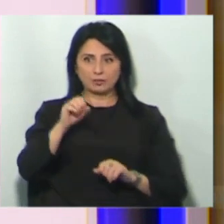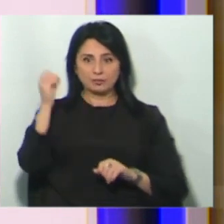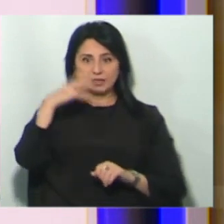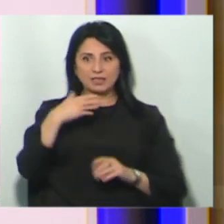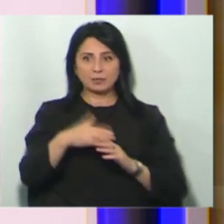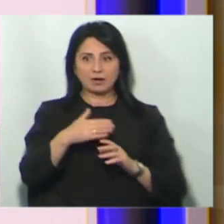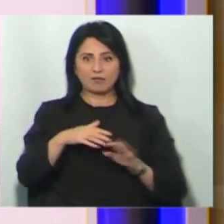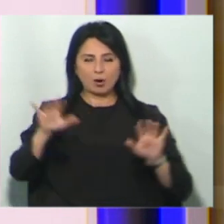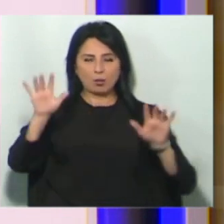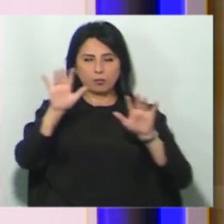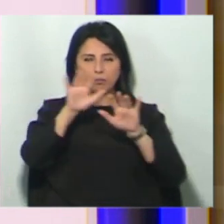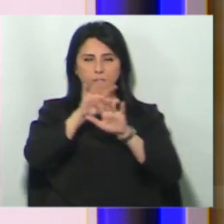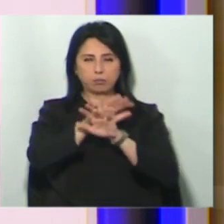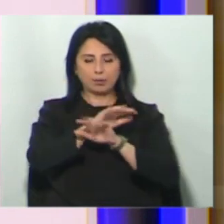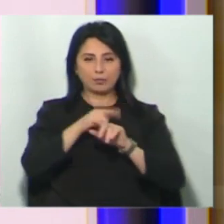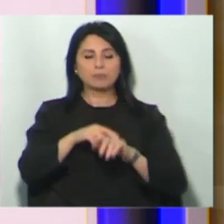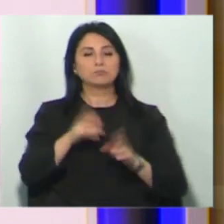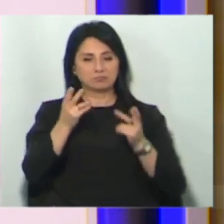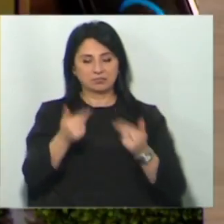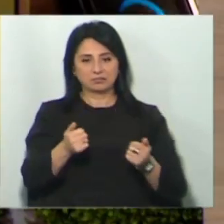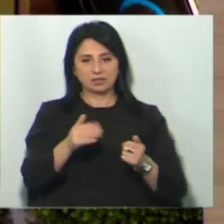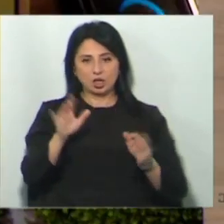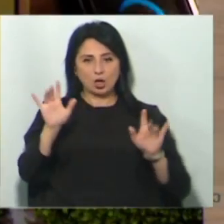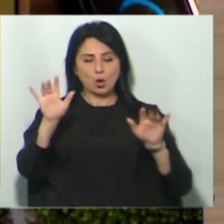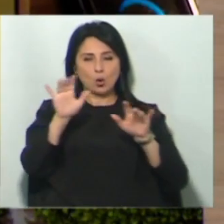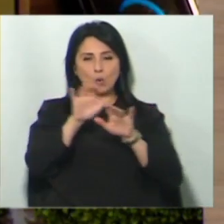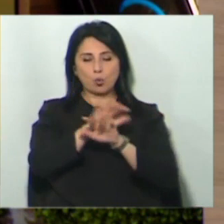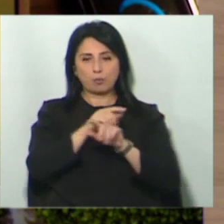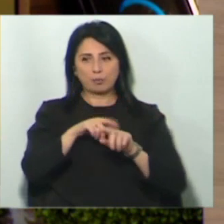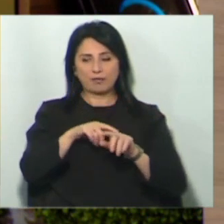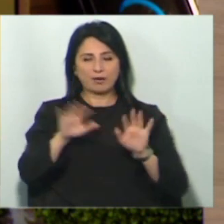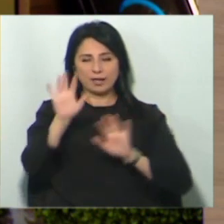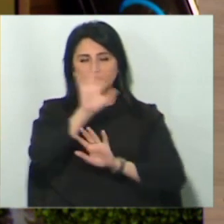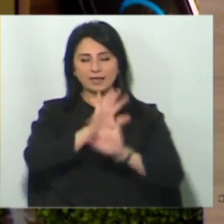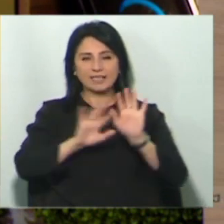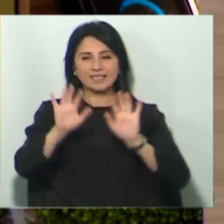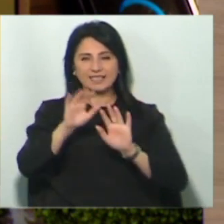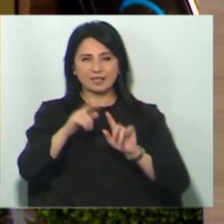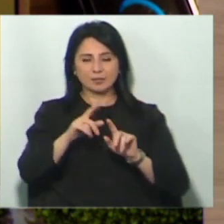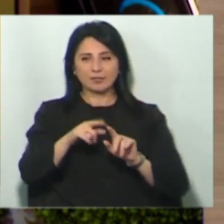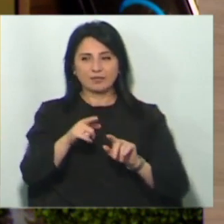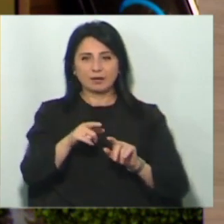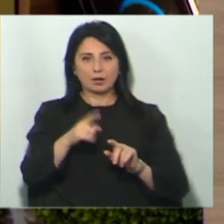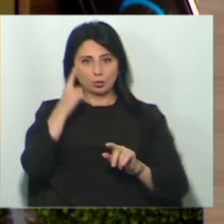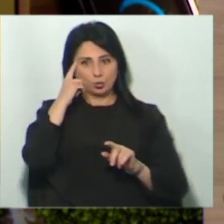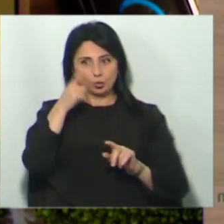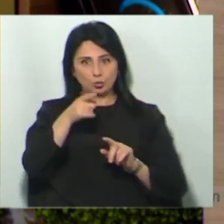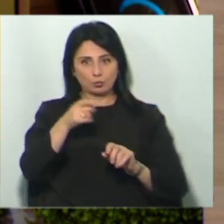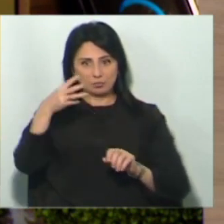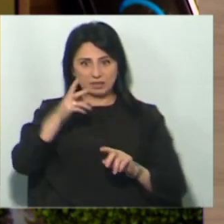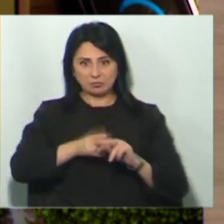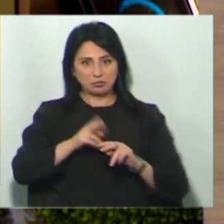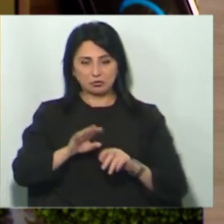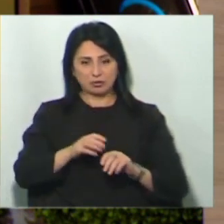დამწრობა მაგალითად ღრუბლიან ამინდში მიიღოს. ბუნებრივია, ღრუბელი ნისლი არ წარმოადგენს წინაღობას